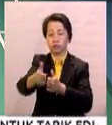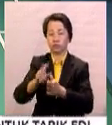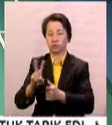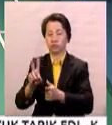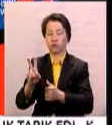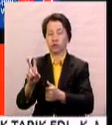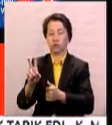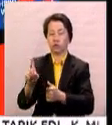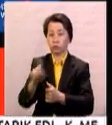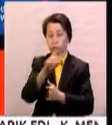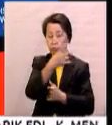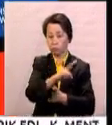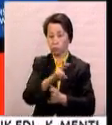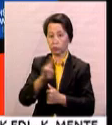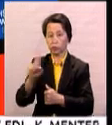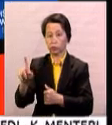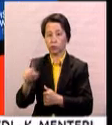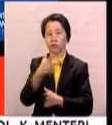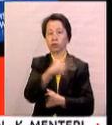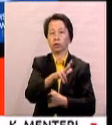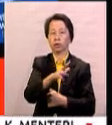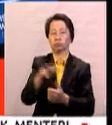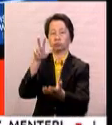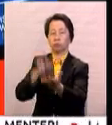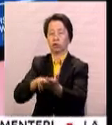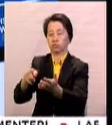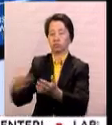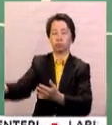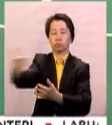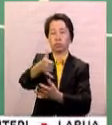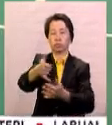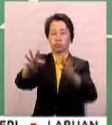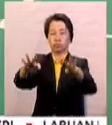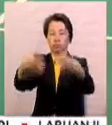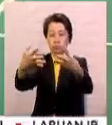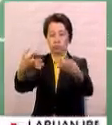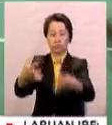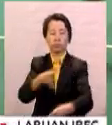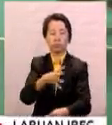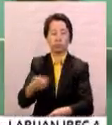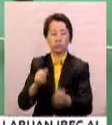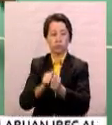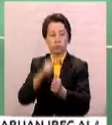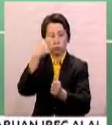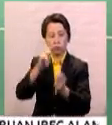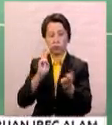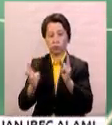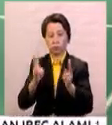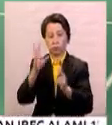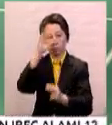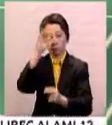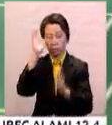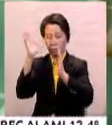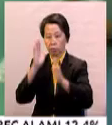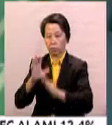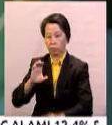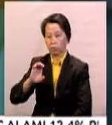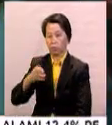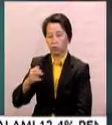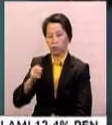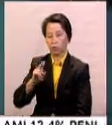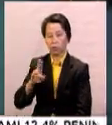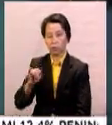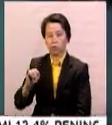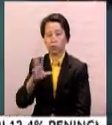21-17, 21-13 sekaligus mengesahkan tempat ke suku akhir. Manakala bagi beregu lelaki negara, Chui Ka Ming